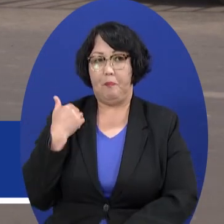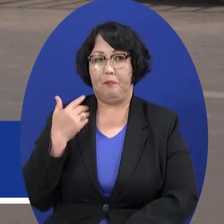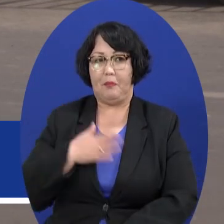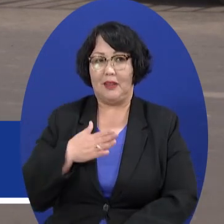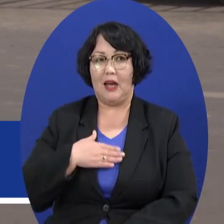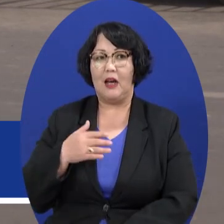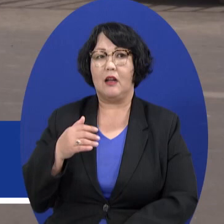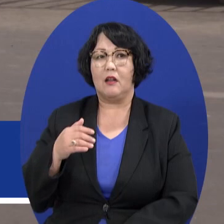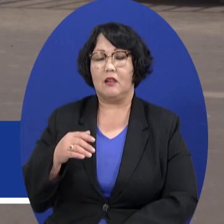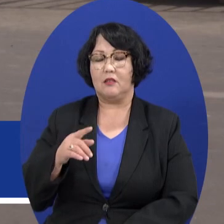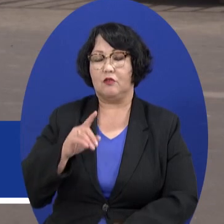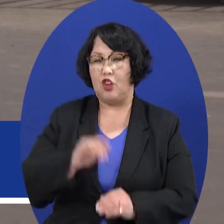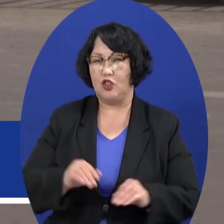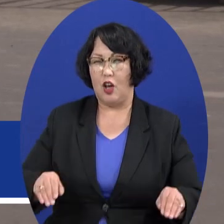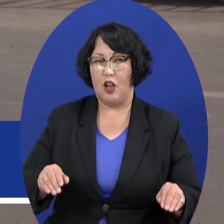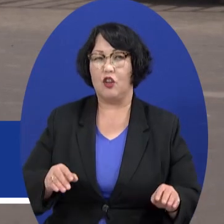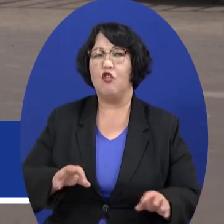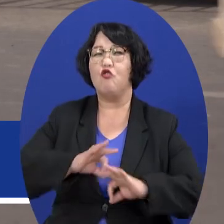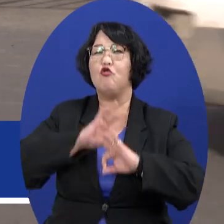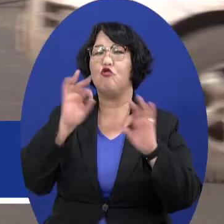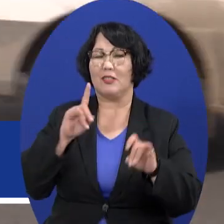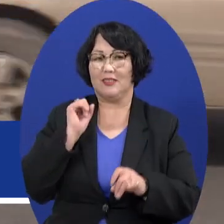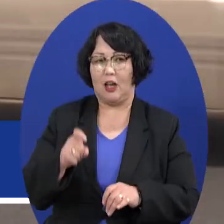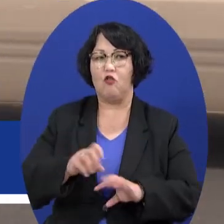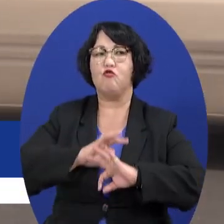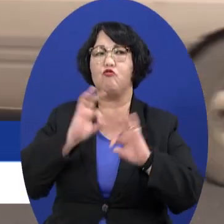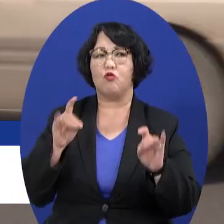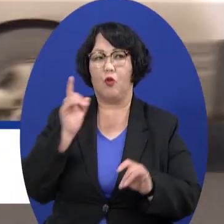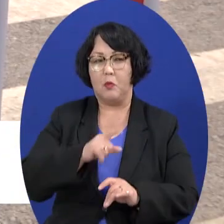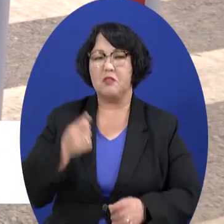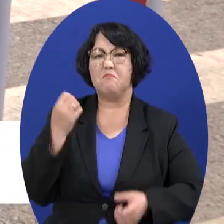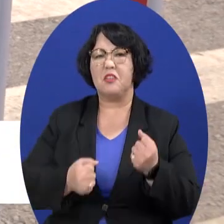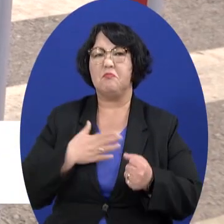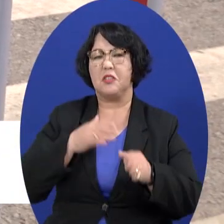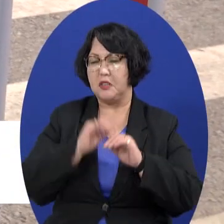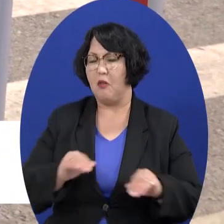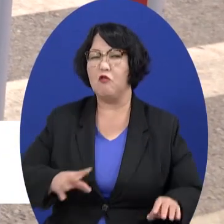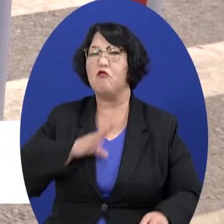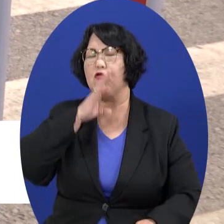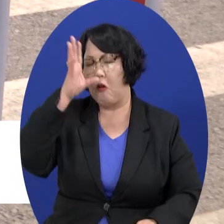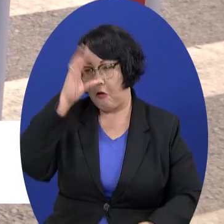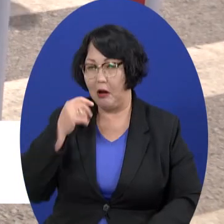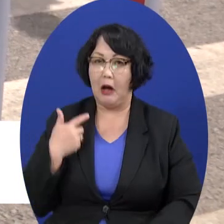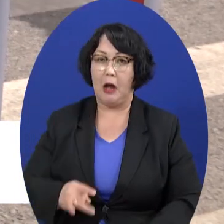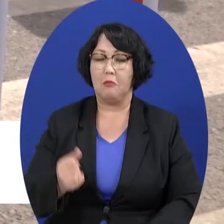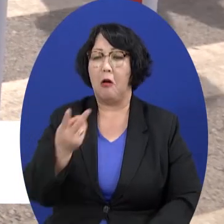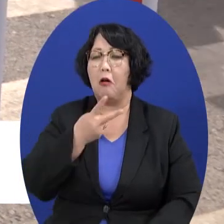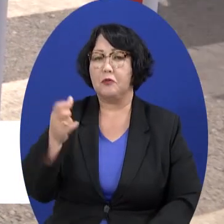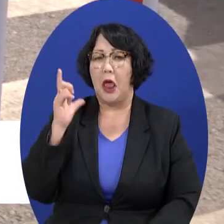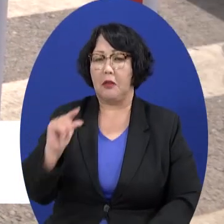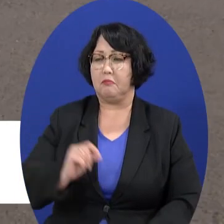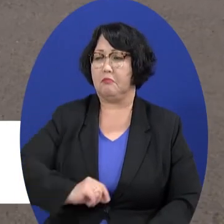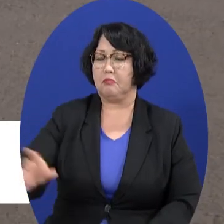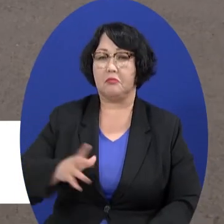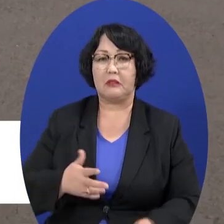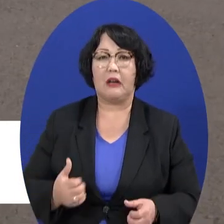зогсоол дээр одоо бүхэл өдөржин өөр захын ч юм уу тийм ээ өөр газрын хүмүүс машина тавиад өдөржин зогсоод оройо гарахтаа 200 төгрөгийн хураамж төлөөд